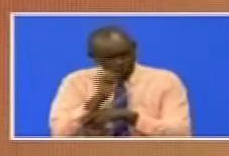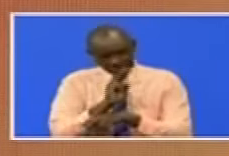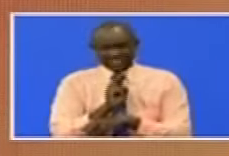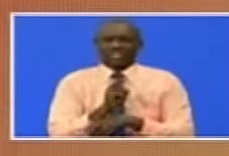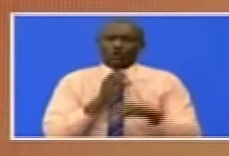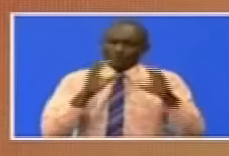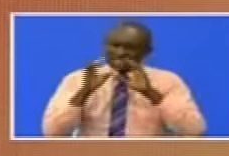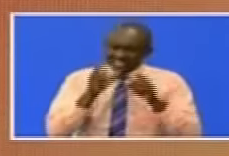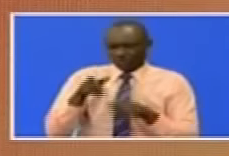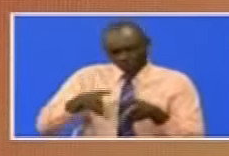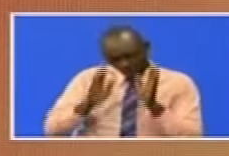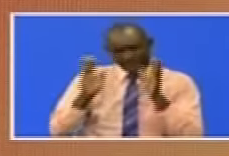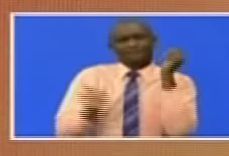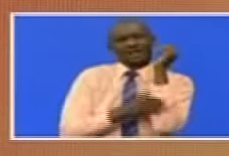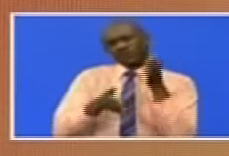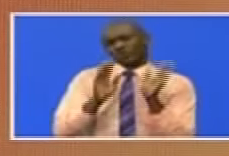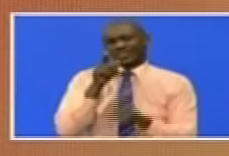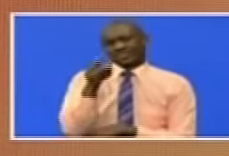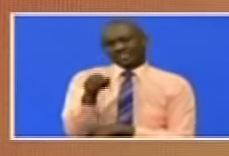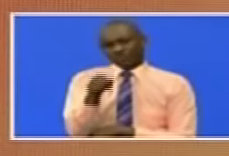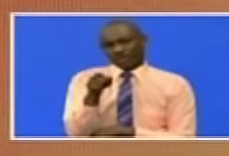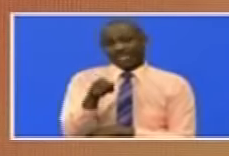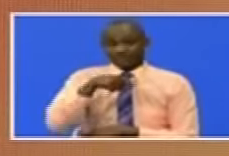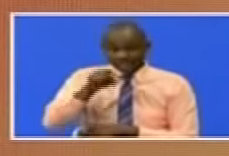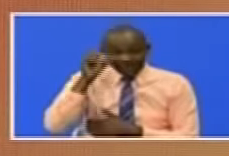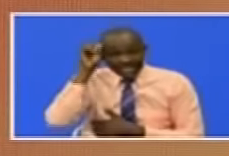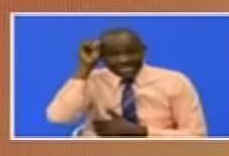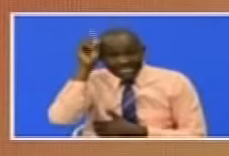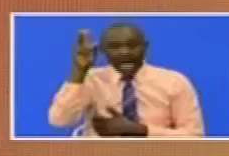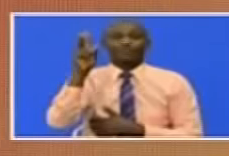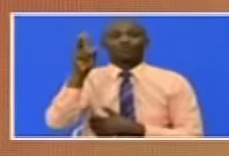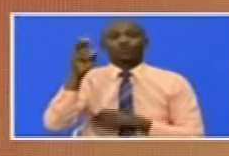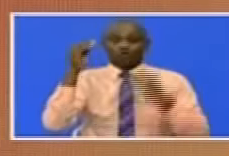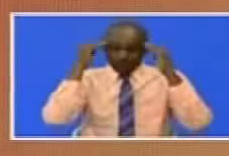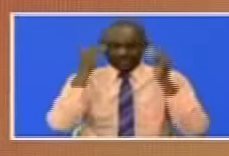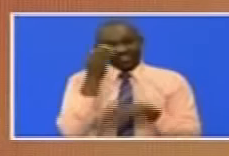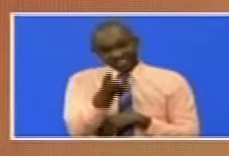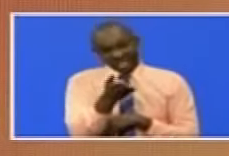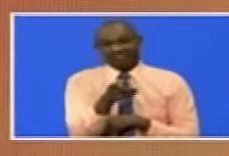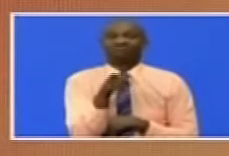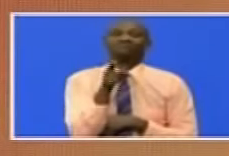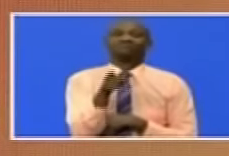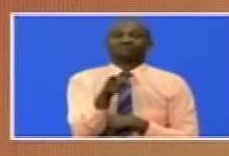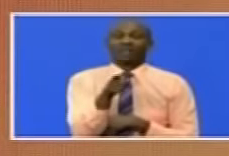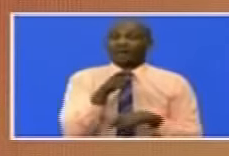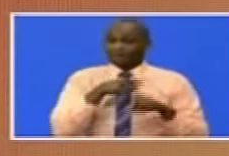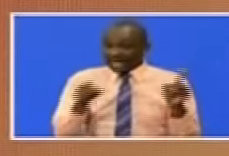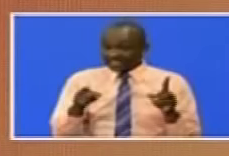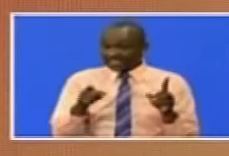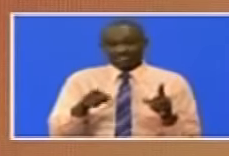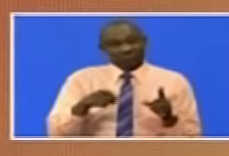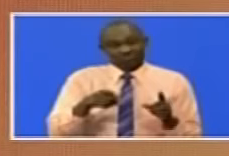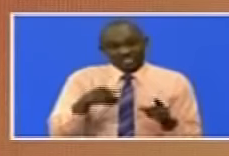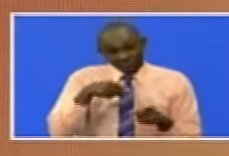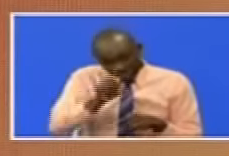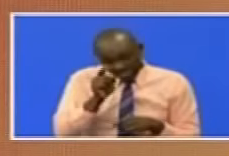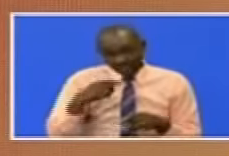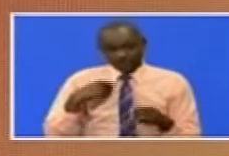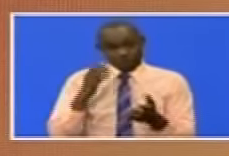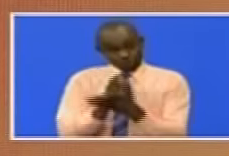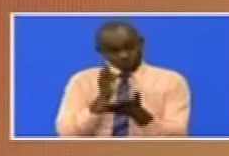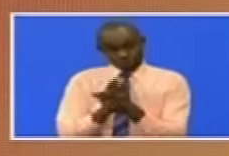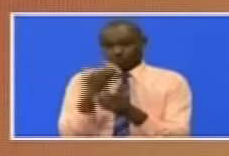vya mawasiliano alifikishwa katika mahakama ya Kiambu ambapo aliwekwa katika seli za mahakama hiyo. Hata hivyo hakushtakiwa kwa kutokuwa na